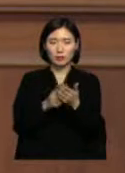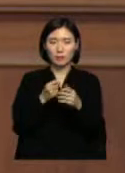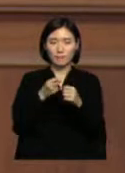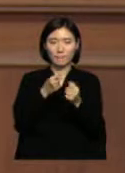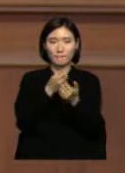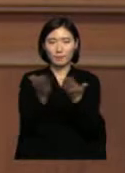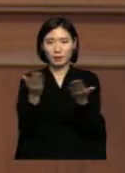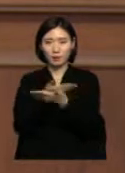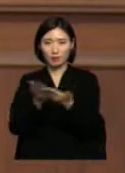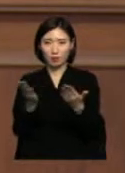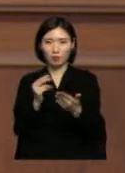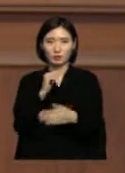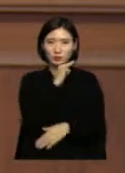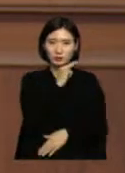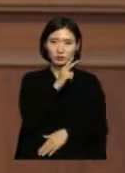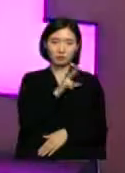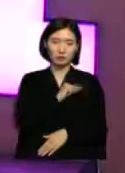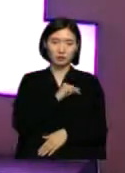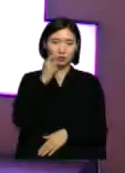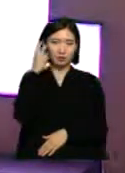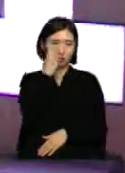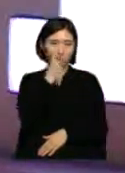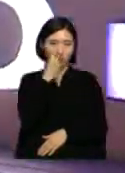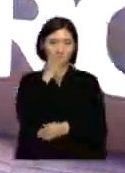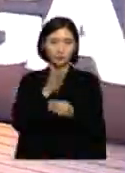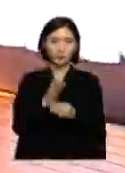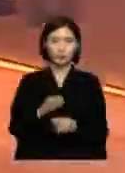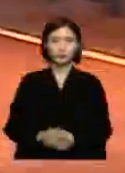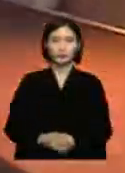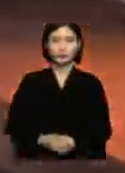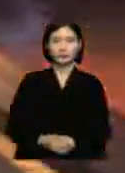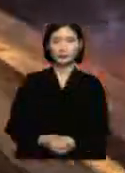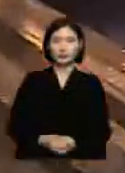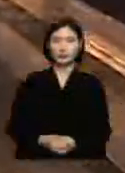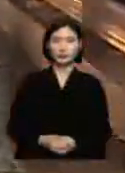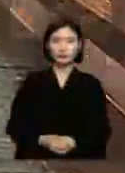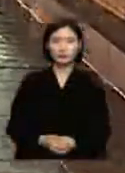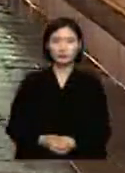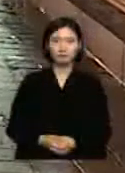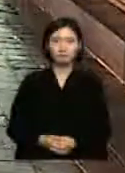제기돼 의원들이 조사에 나섰습니다. 딜라이브 서울경기 케이블TV 조성엽입니다.